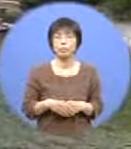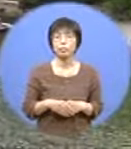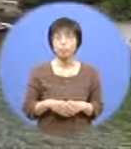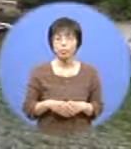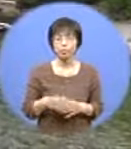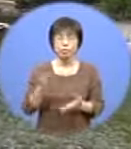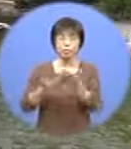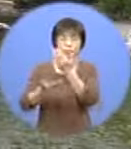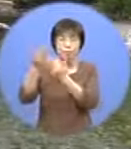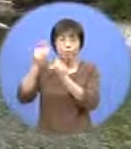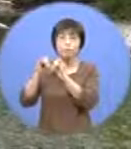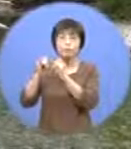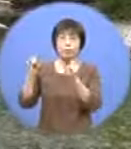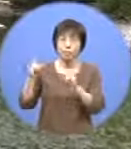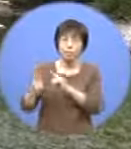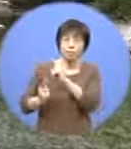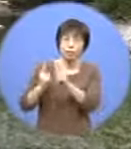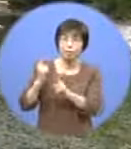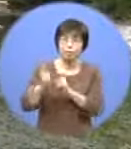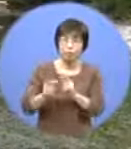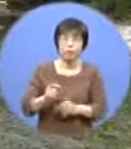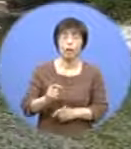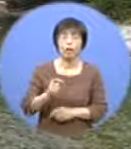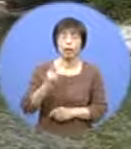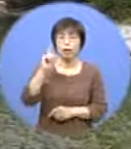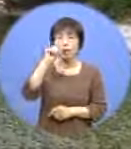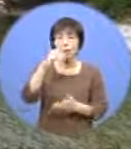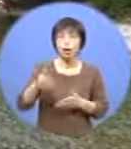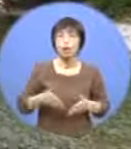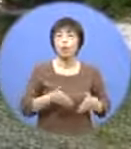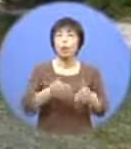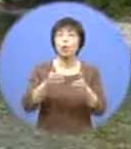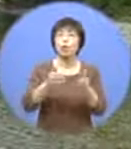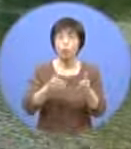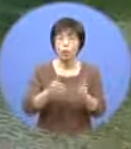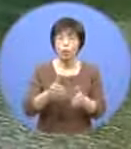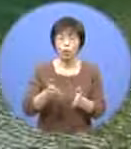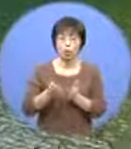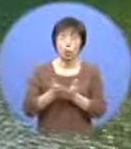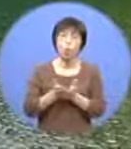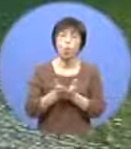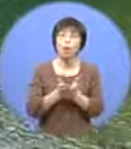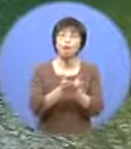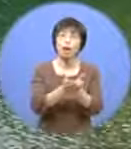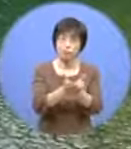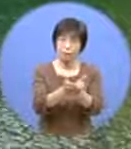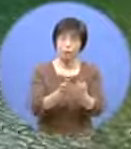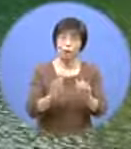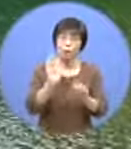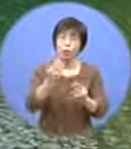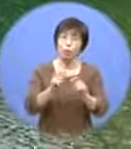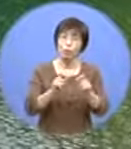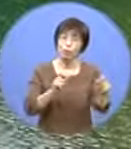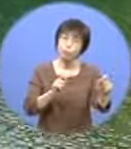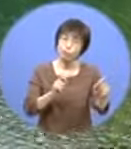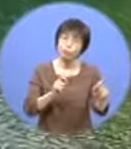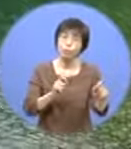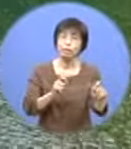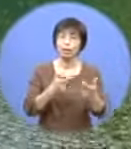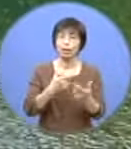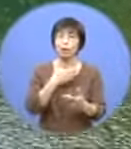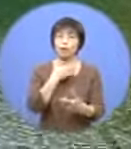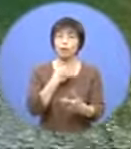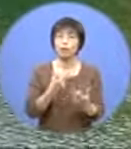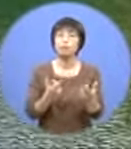いにしえの人々が訪れた熊野古道阿吾の渡し、今後も続いてほしいですね。